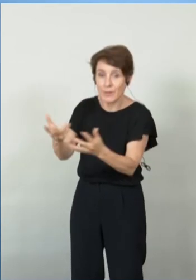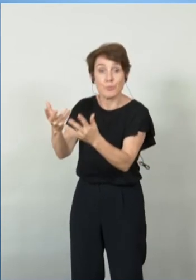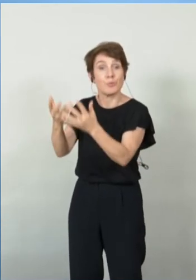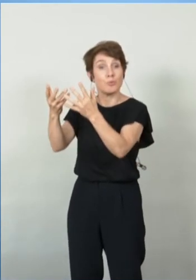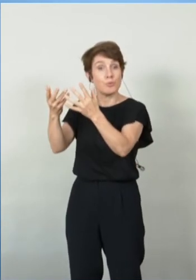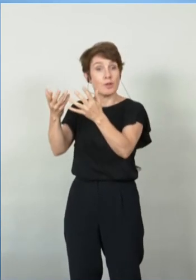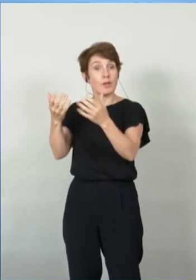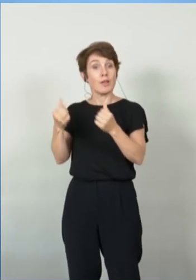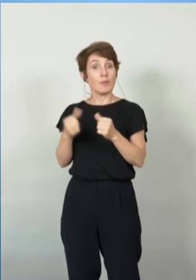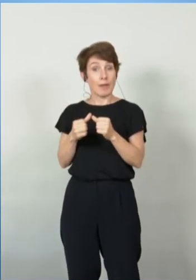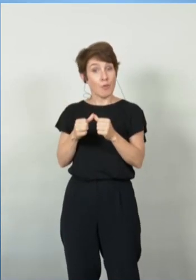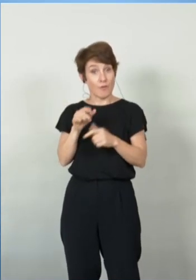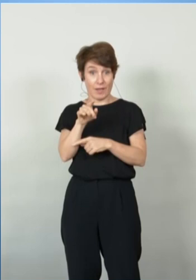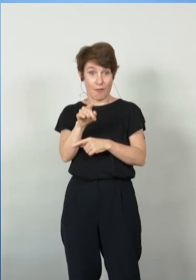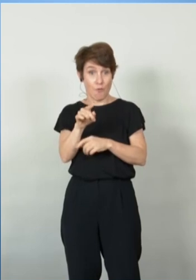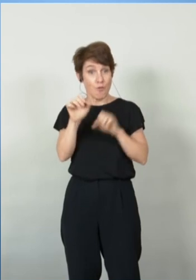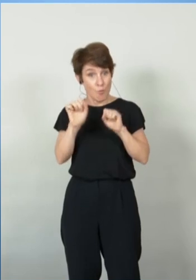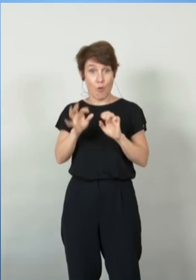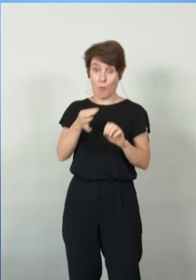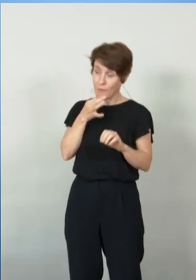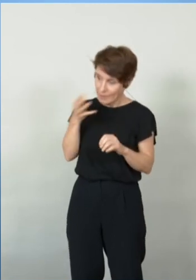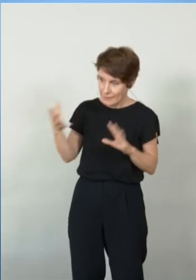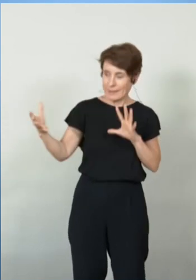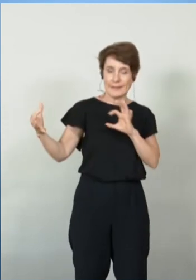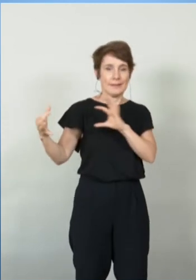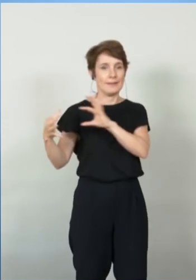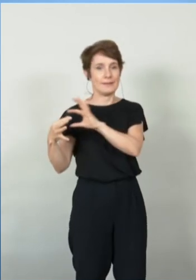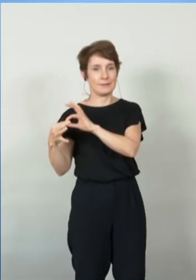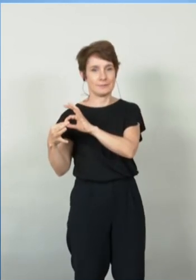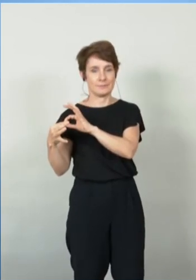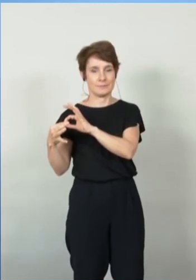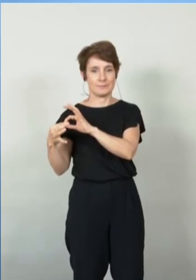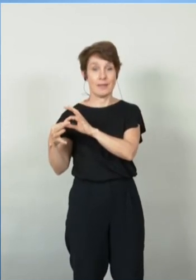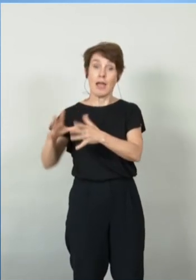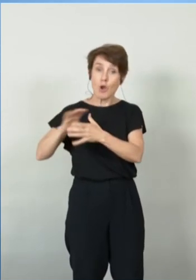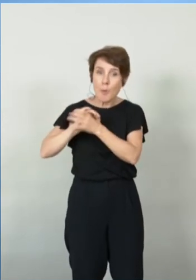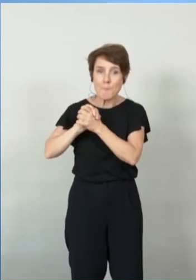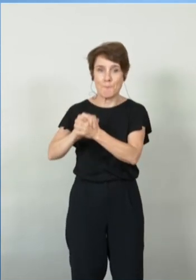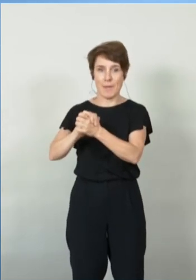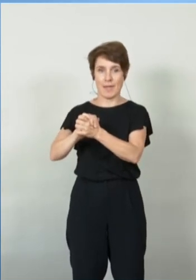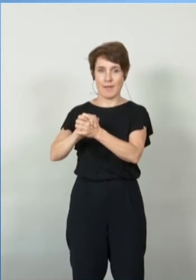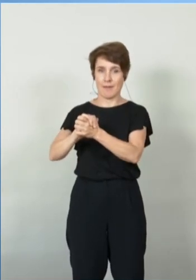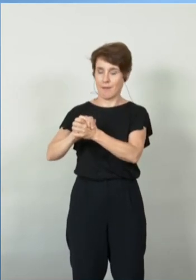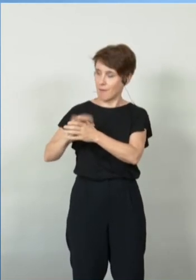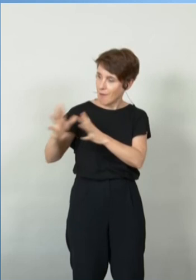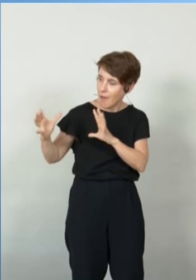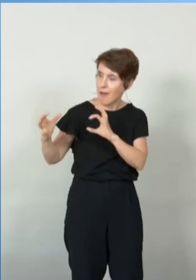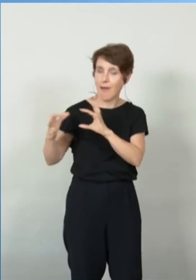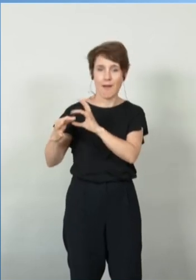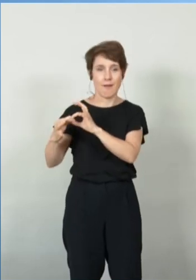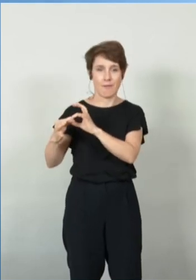privilégier les partenariats existants œuvrer en faveur de la paix ce n'est jamais rompre